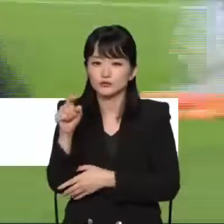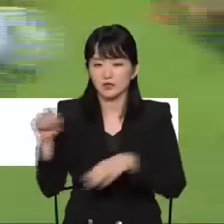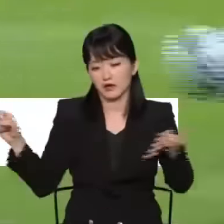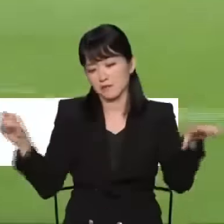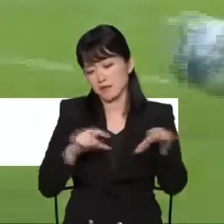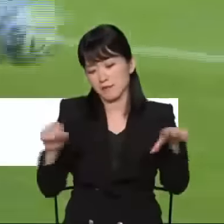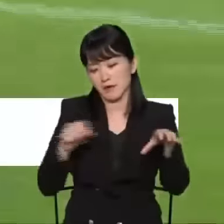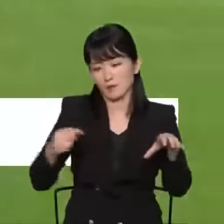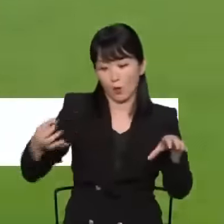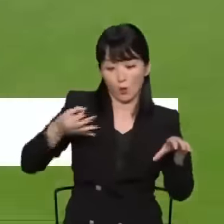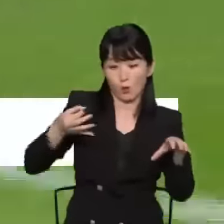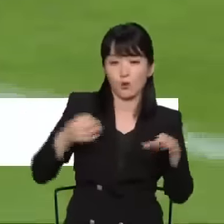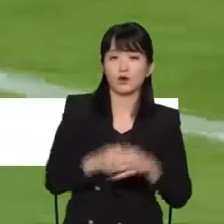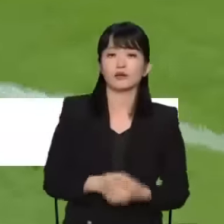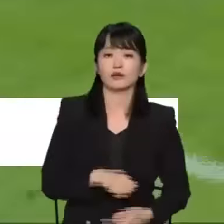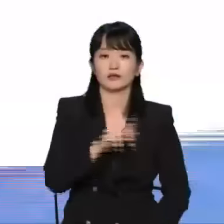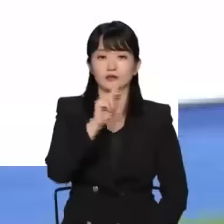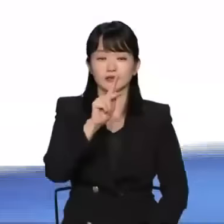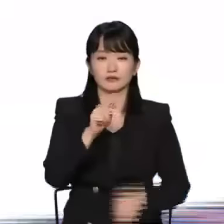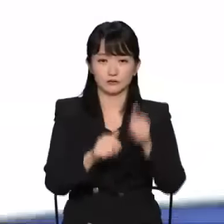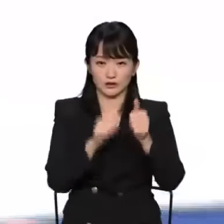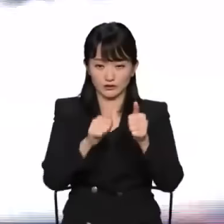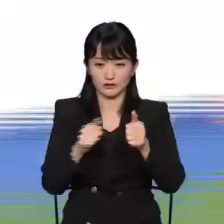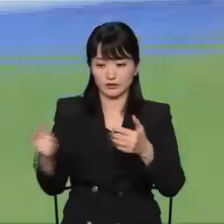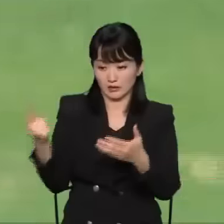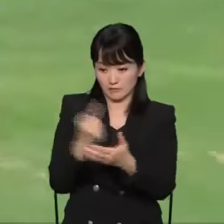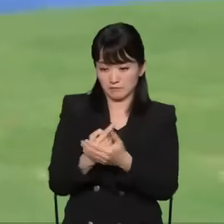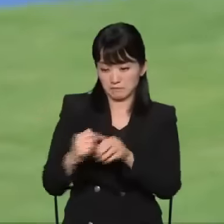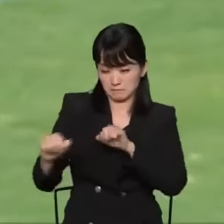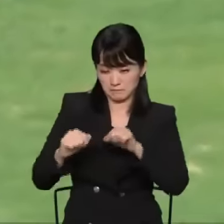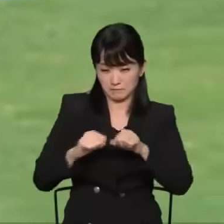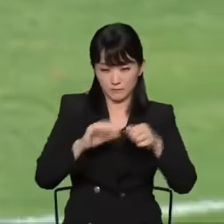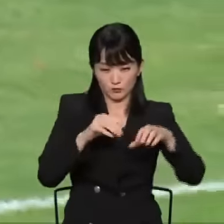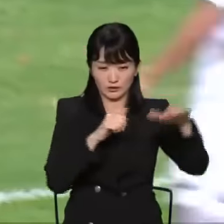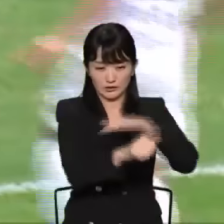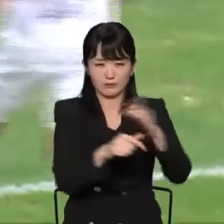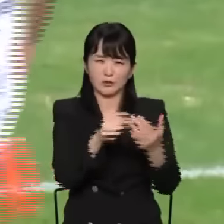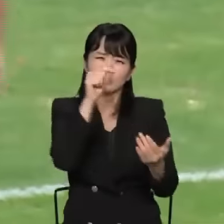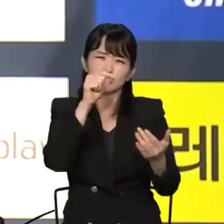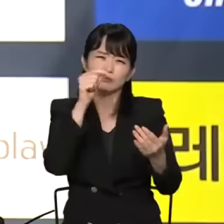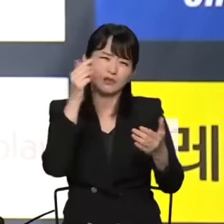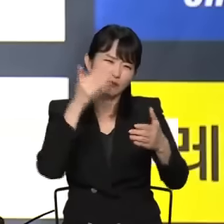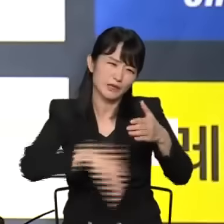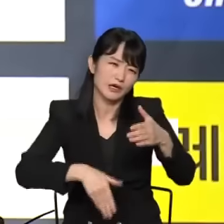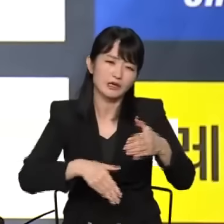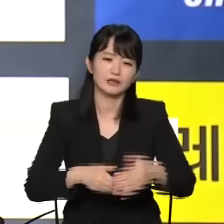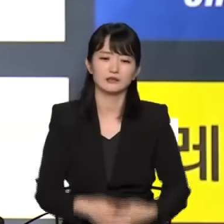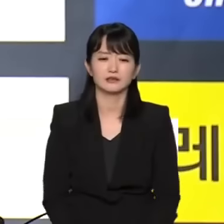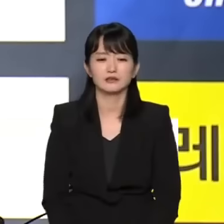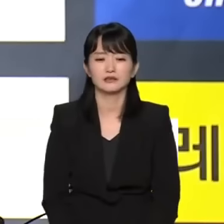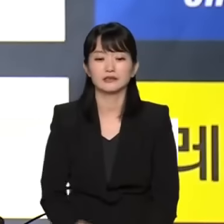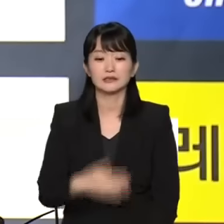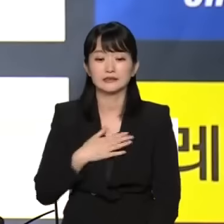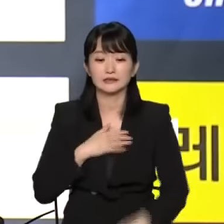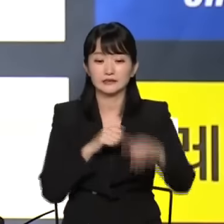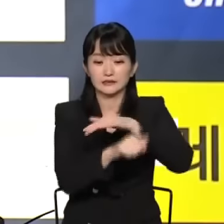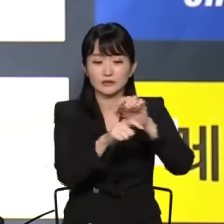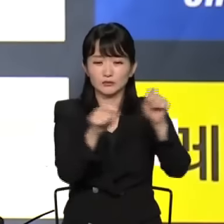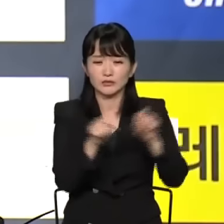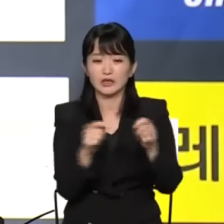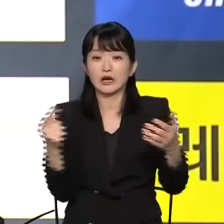드러냈습니다. K리그에서의 활약에도 대표팀 문턱은 높았습니다. 제가 대표팀은